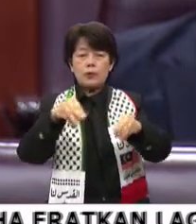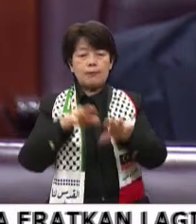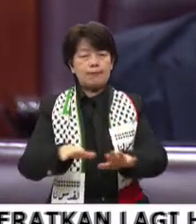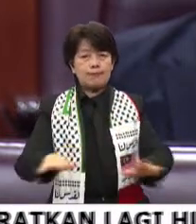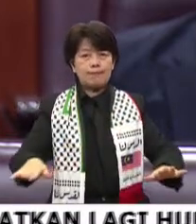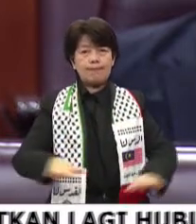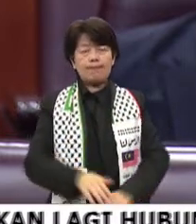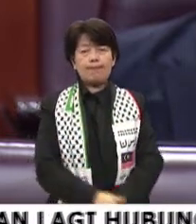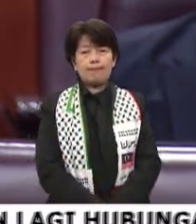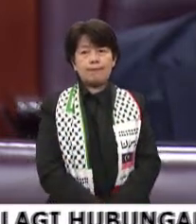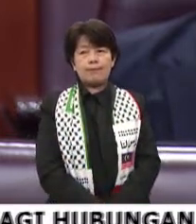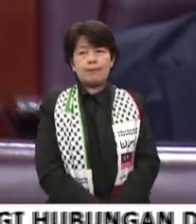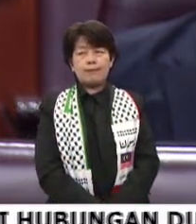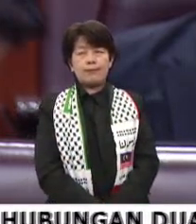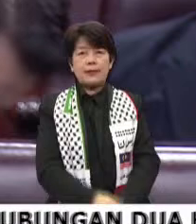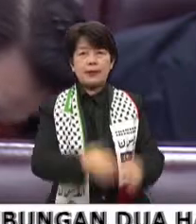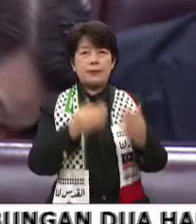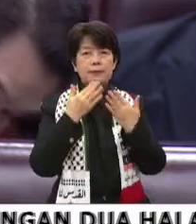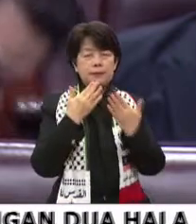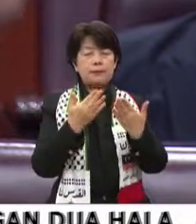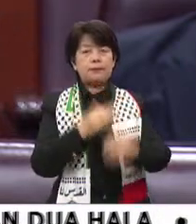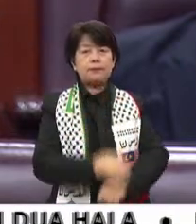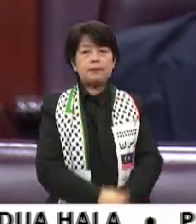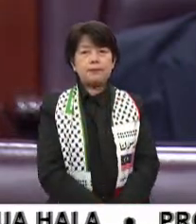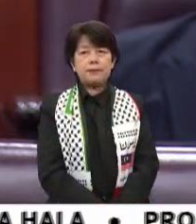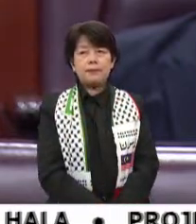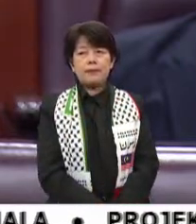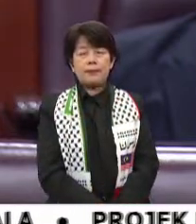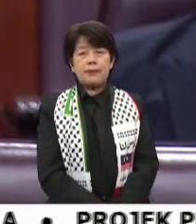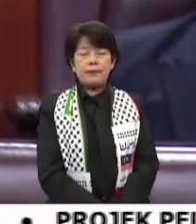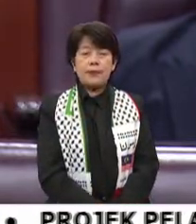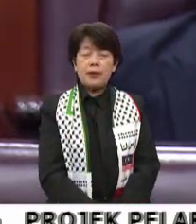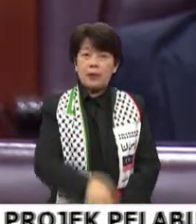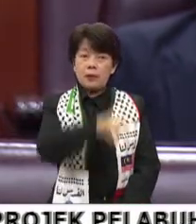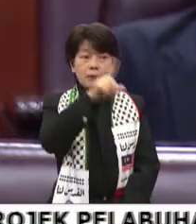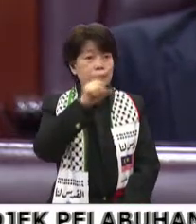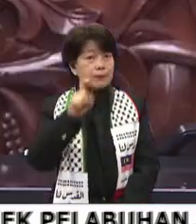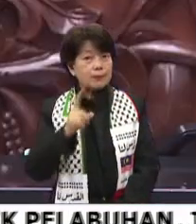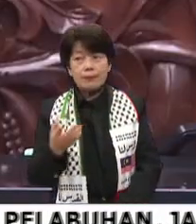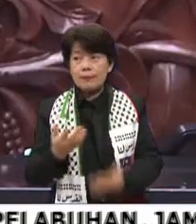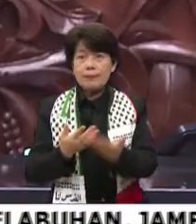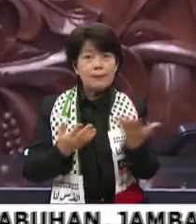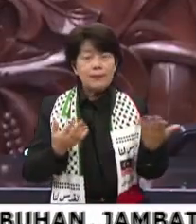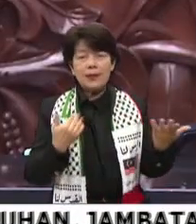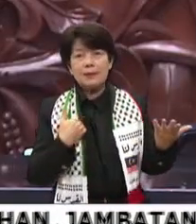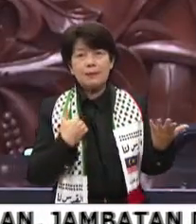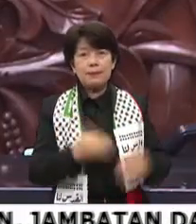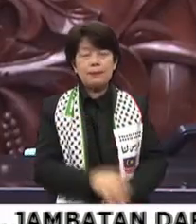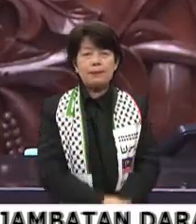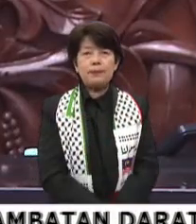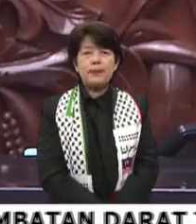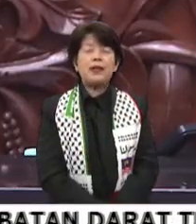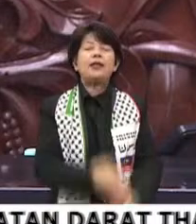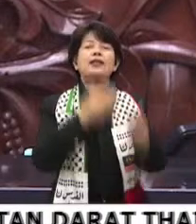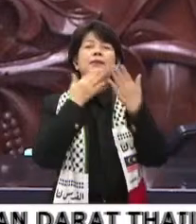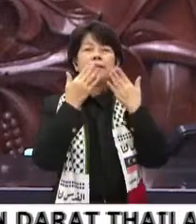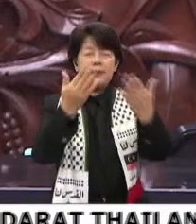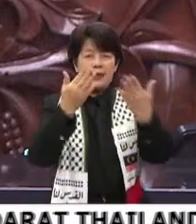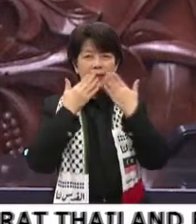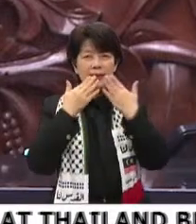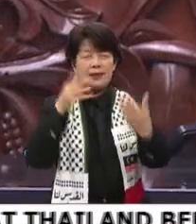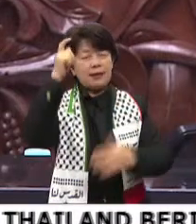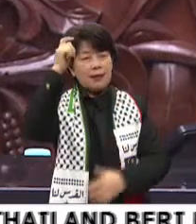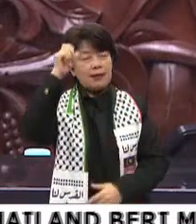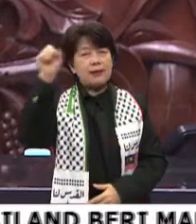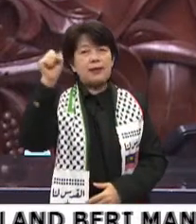daripada saya yang ber berhormat Senator soalan tambahan sila yang berhormat Terima kasih Tan Sri